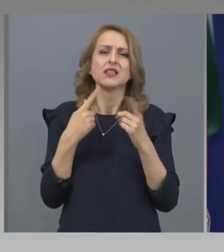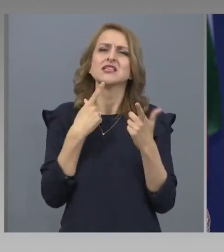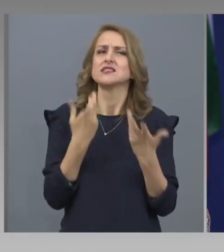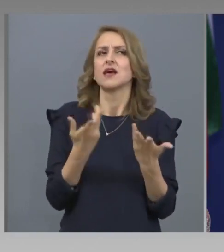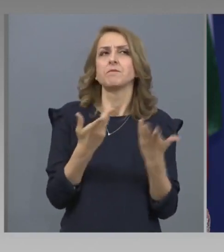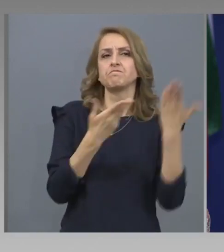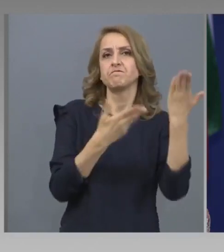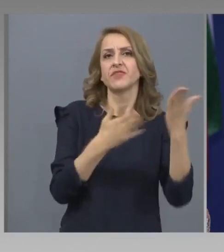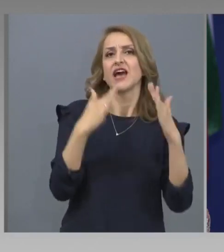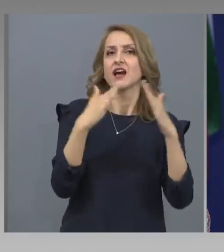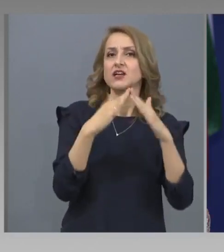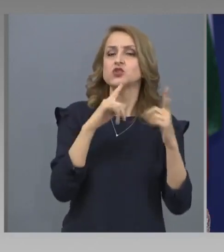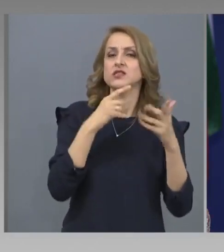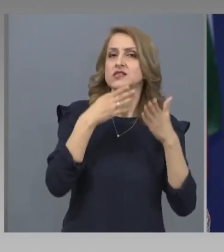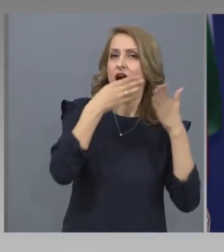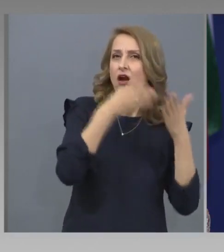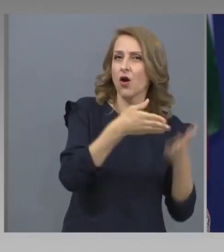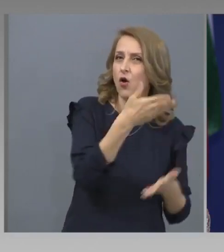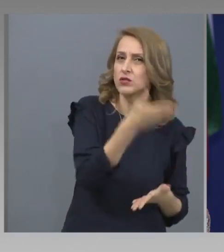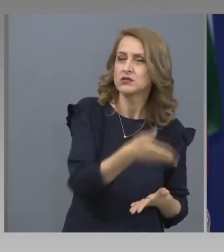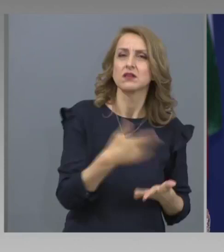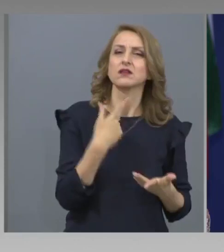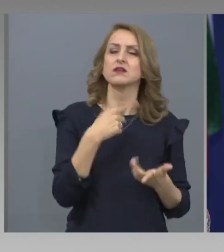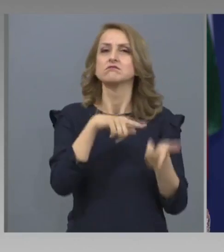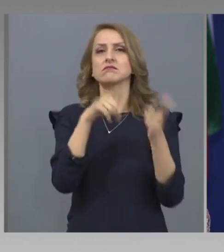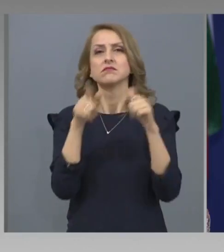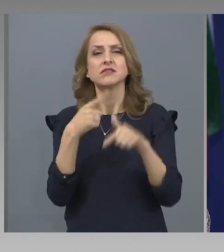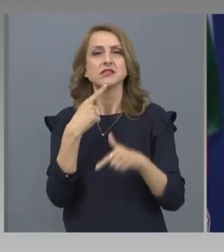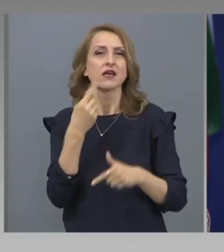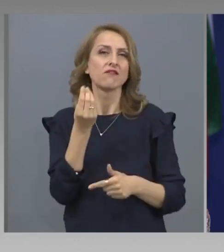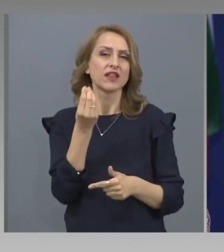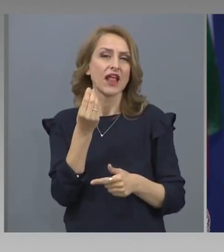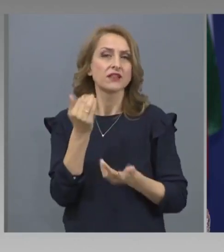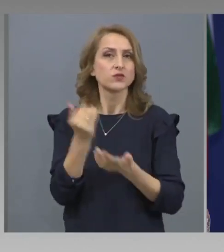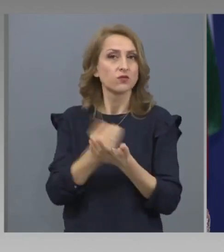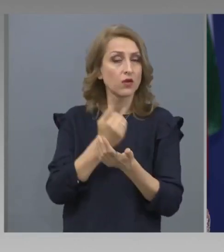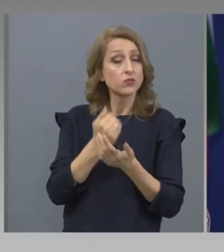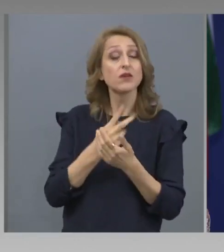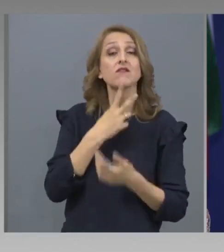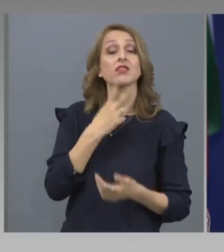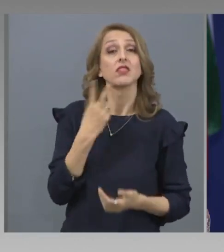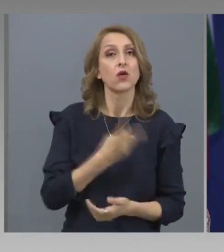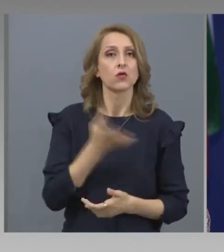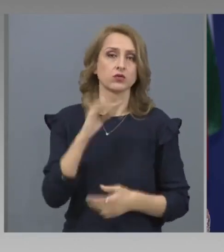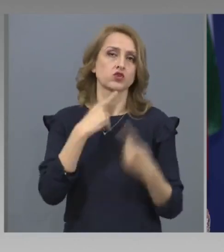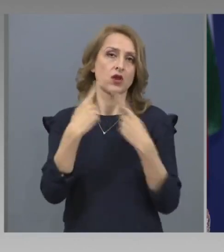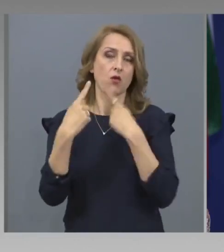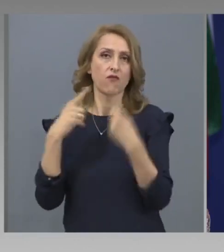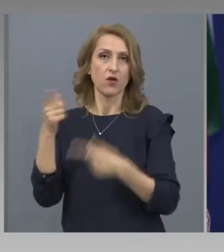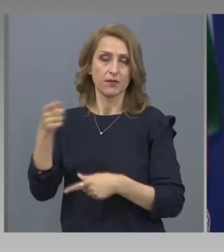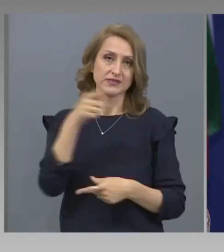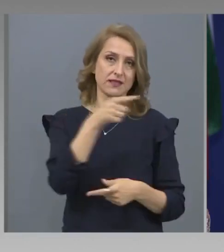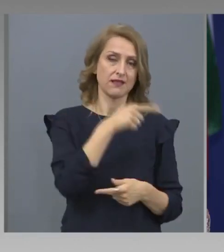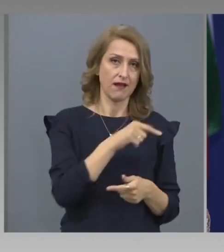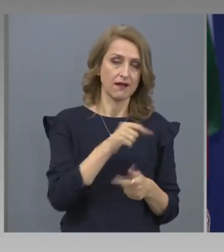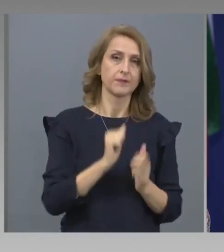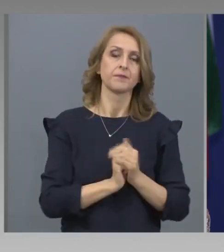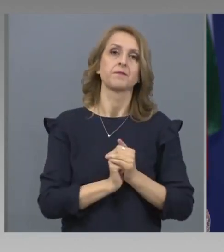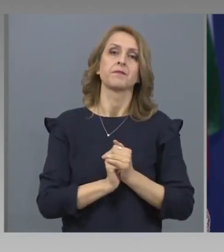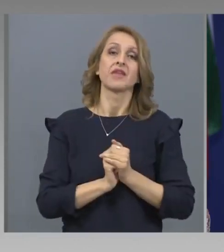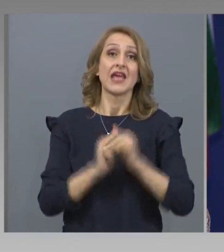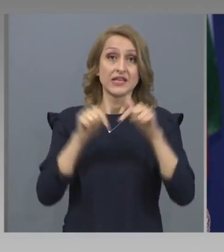къщи за гости, за някои други финансови и икономически, във вторник ще говорим с тях. Към днешна дата това,